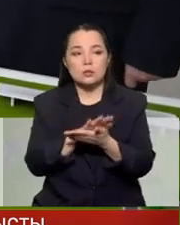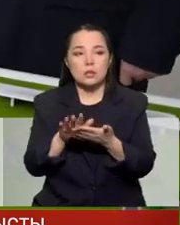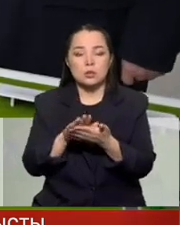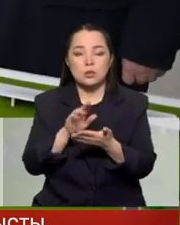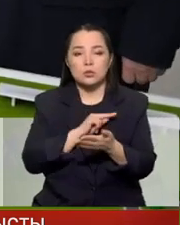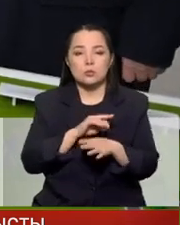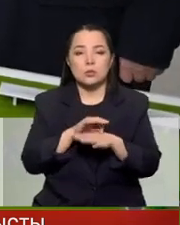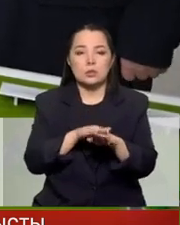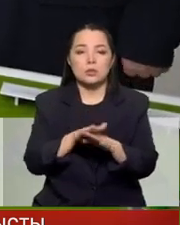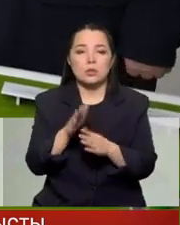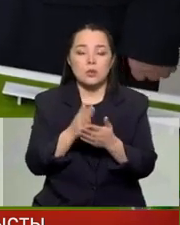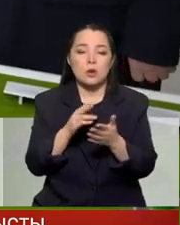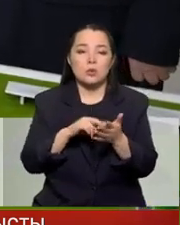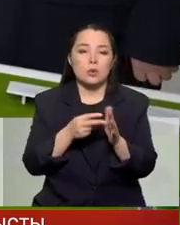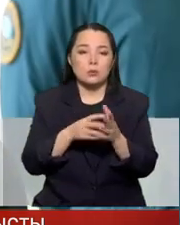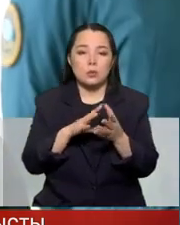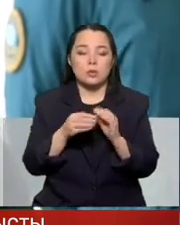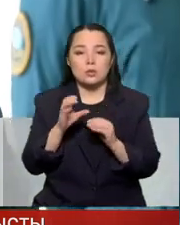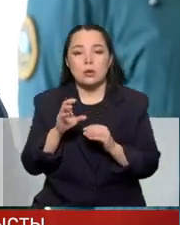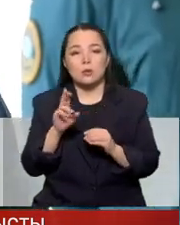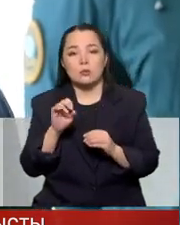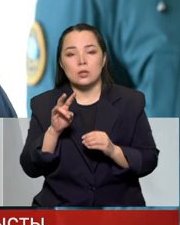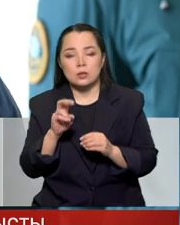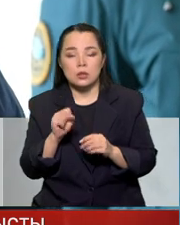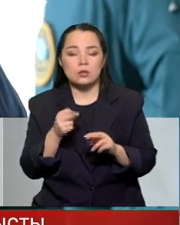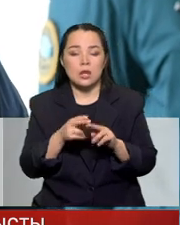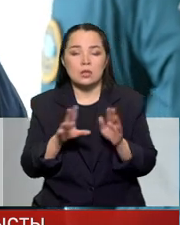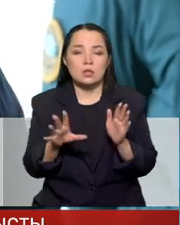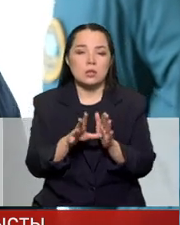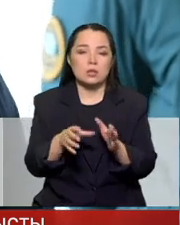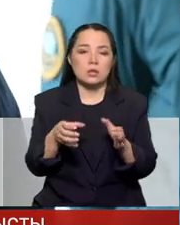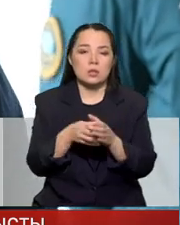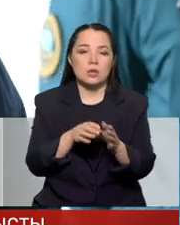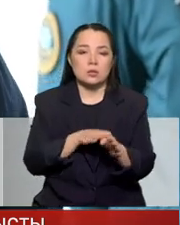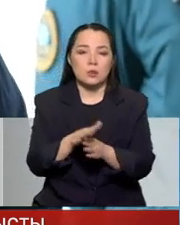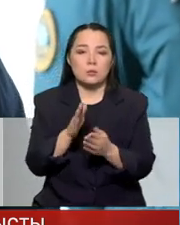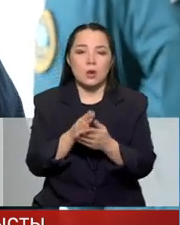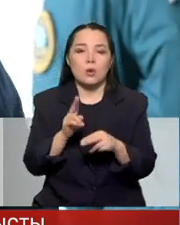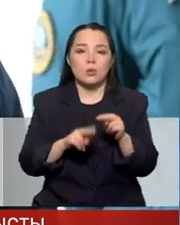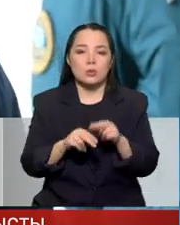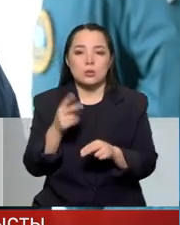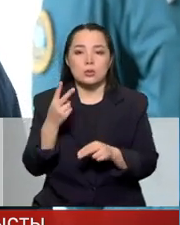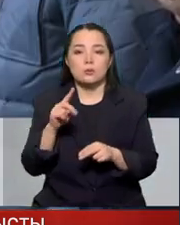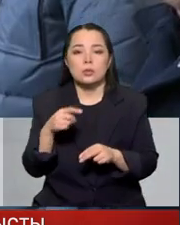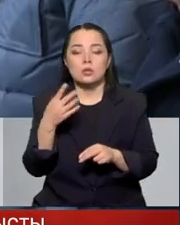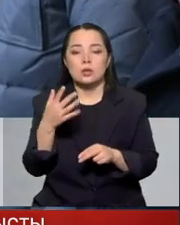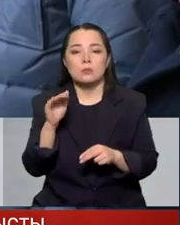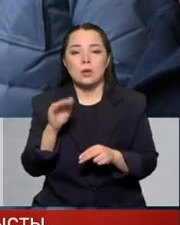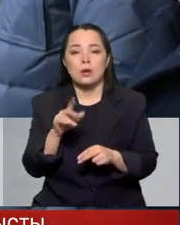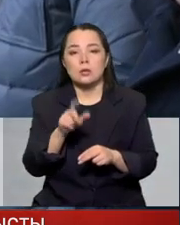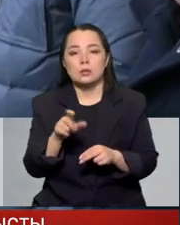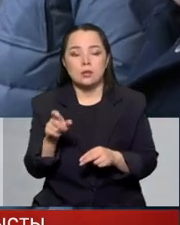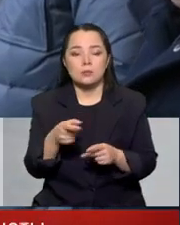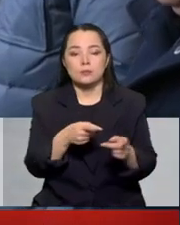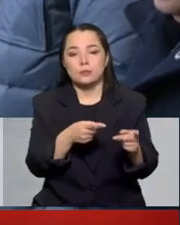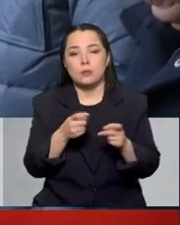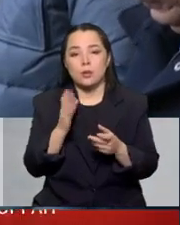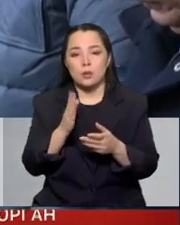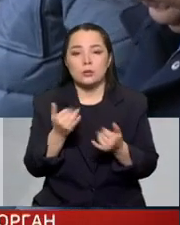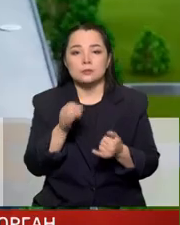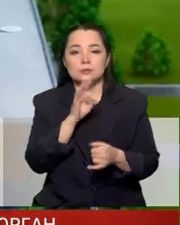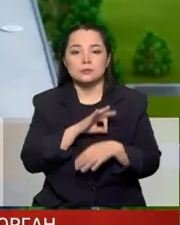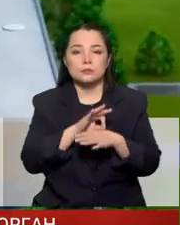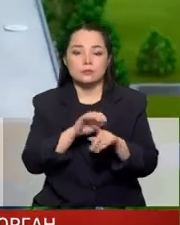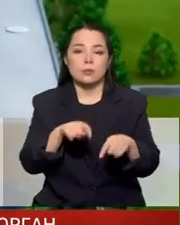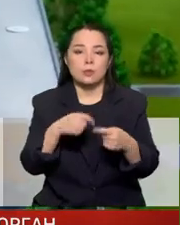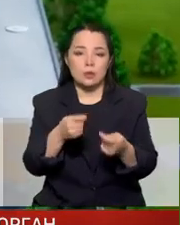жүйесі енгізіледі. Жобаны Самұрық энергия компаниясы жүзеге асырып жатыр. Құрылысқа шамамен 2,5 мың адам тартылады. Ал